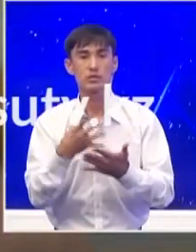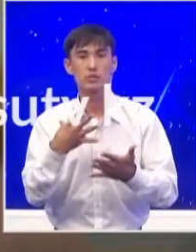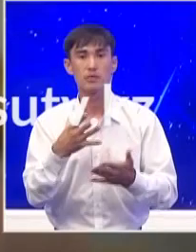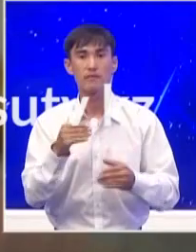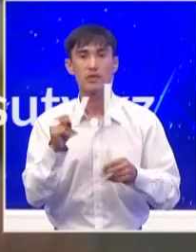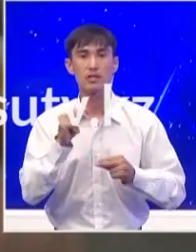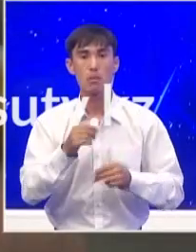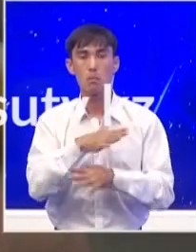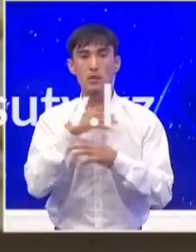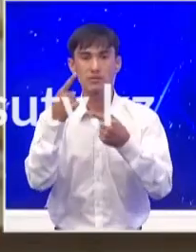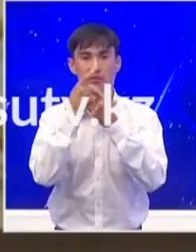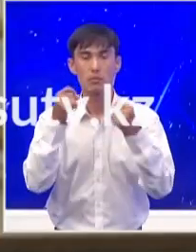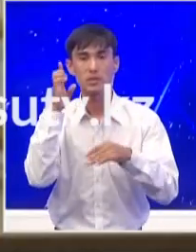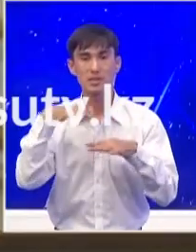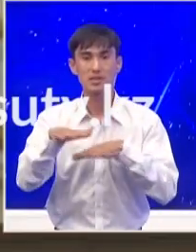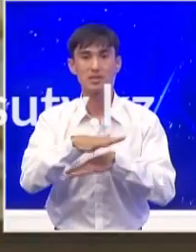массовой информации страны